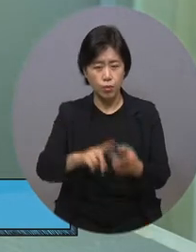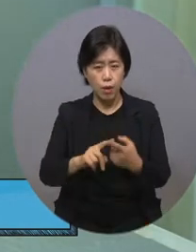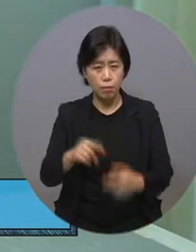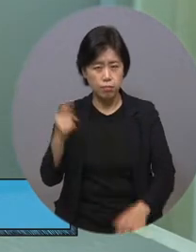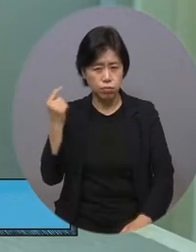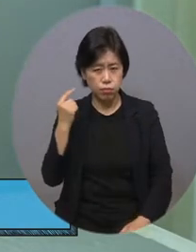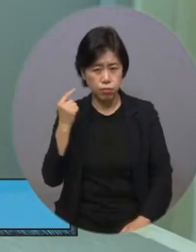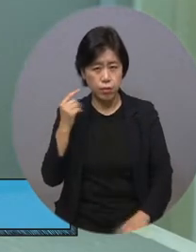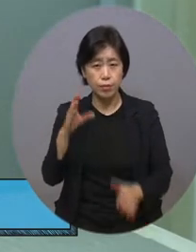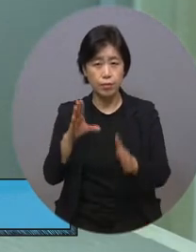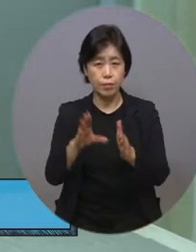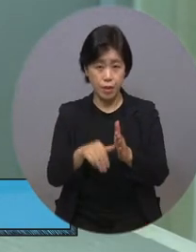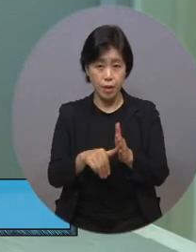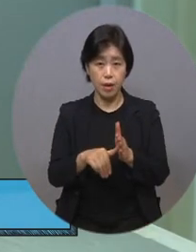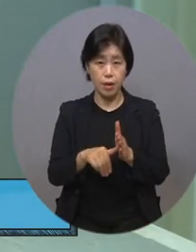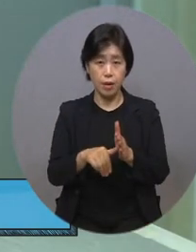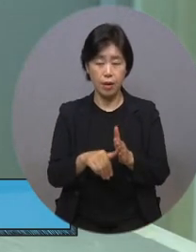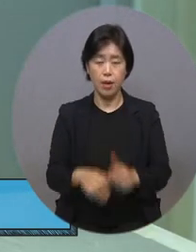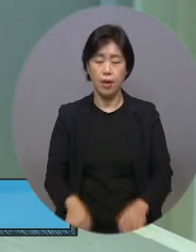해서 이후에